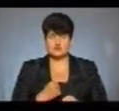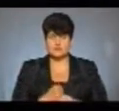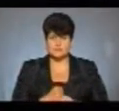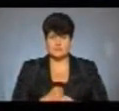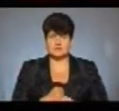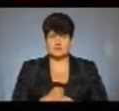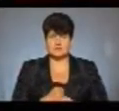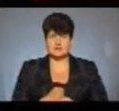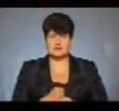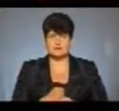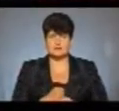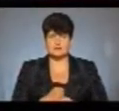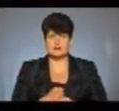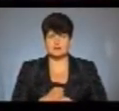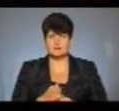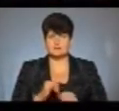дихання середовища.